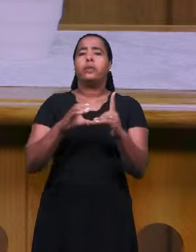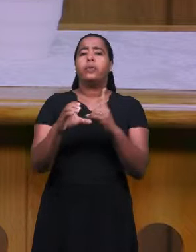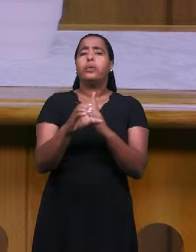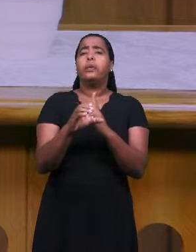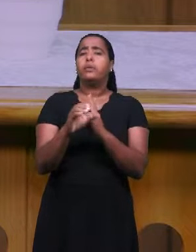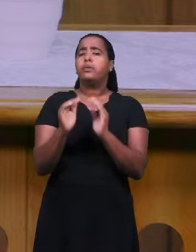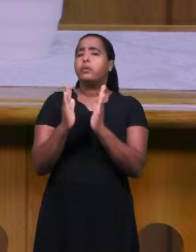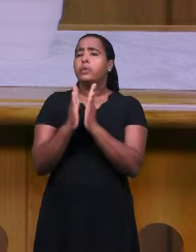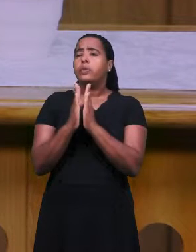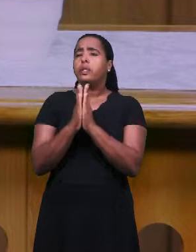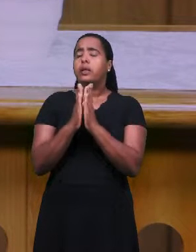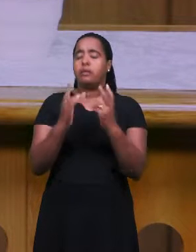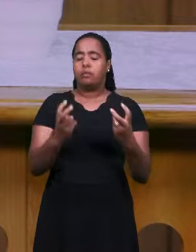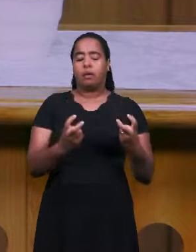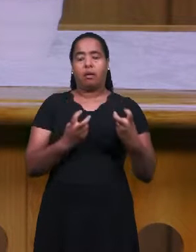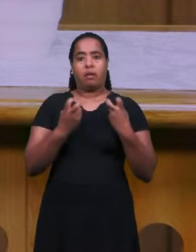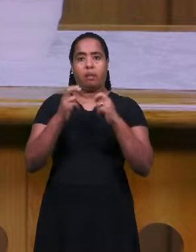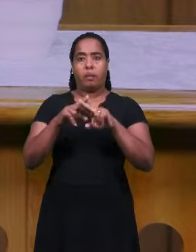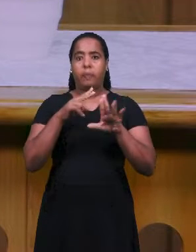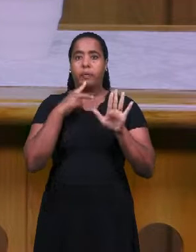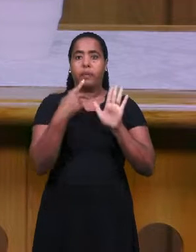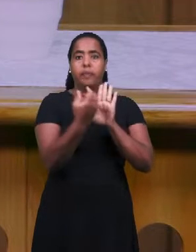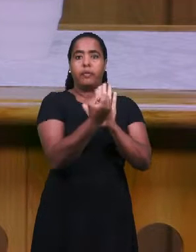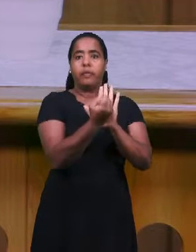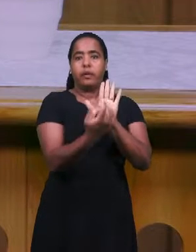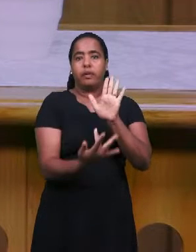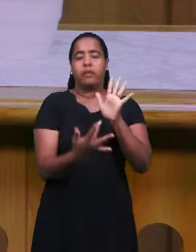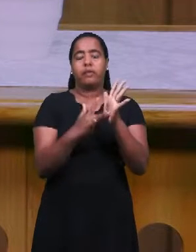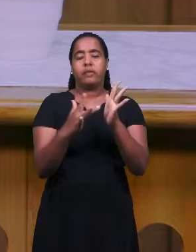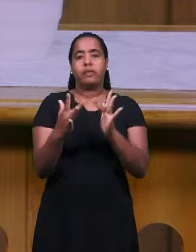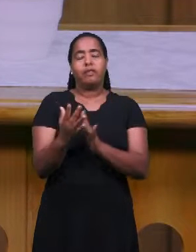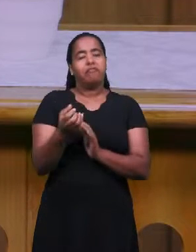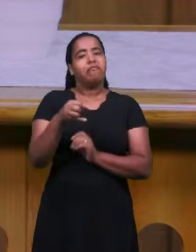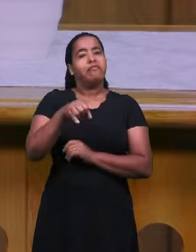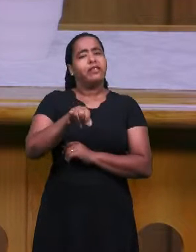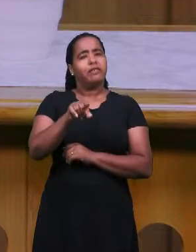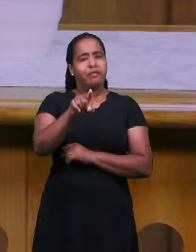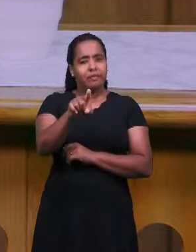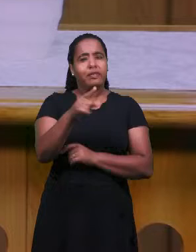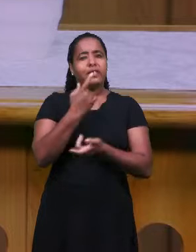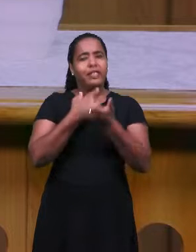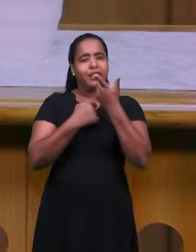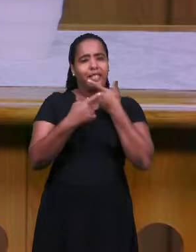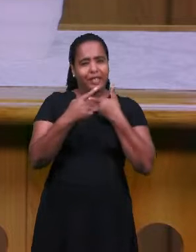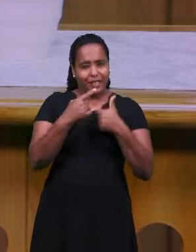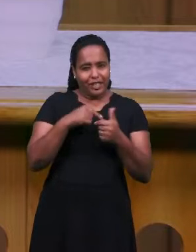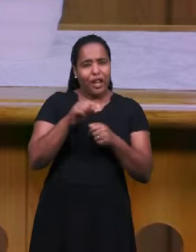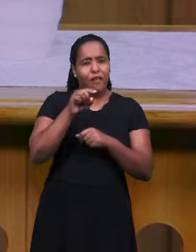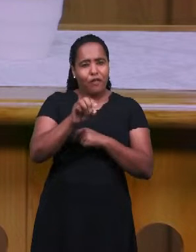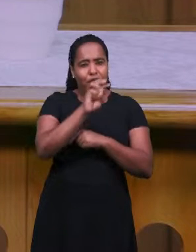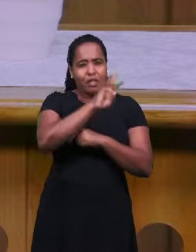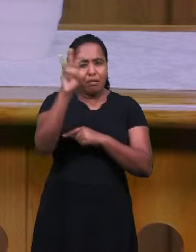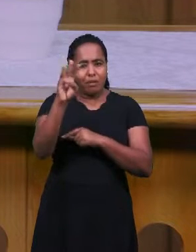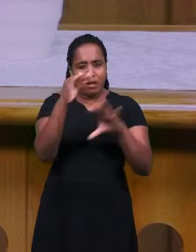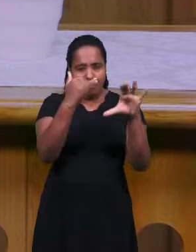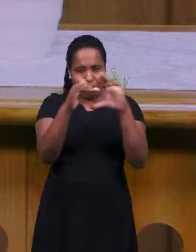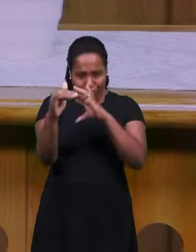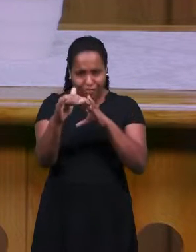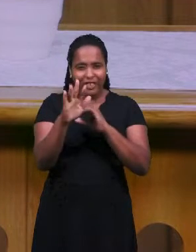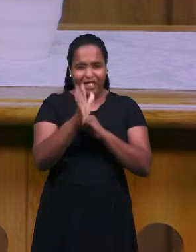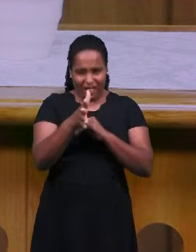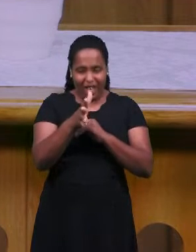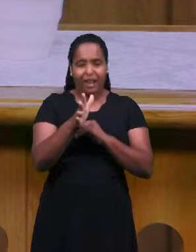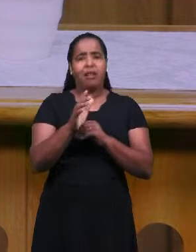молитвы. Воззвание крови Иисуса. Если желаете, гости наши, кого пригласили, можете вместе с